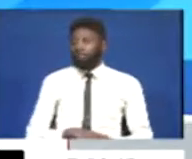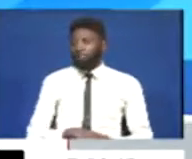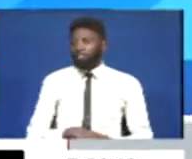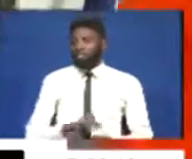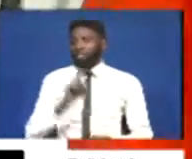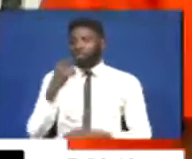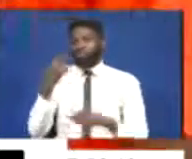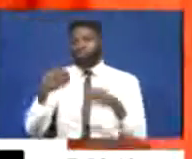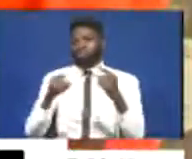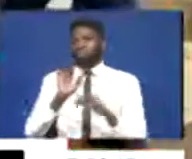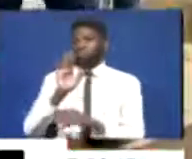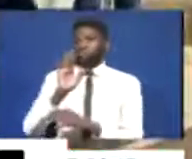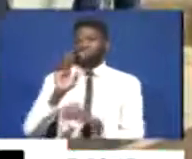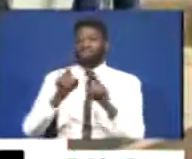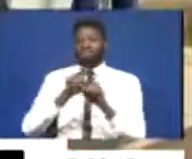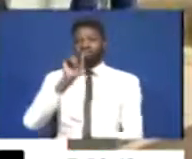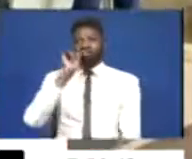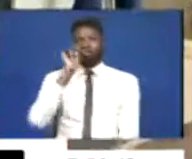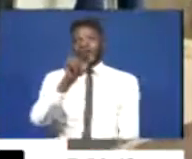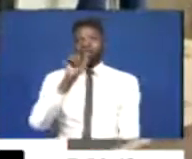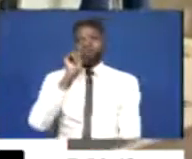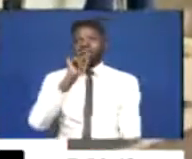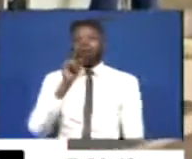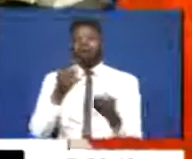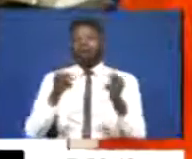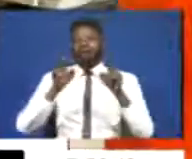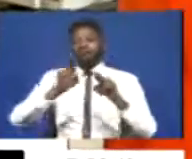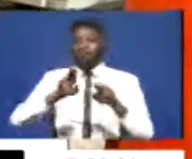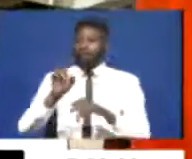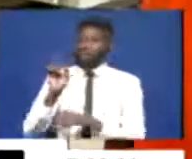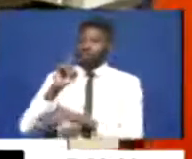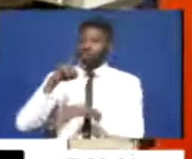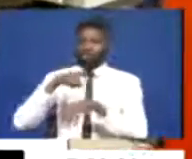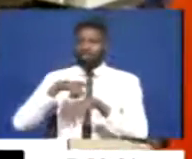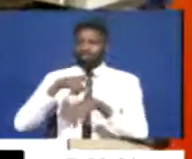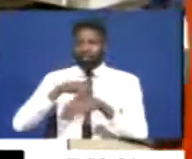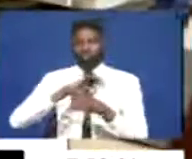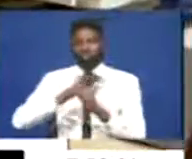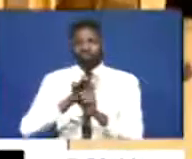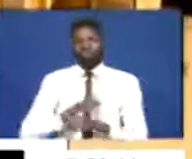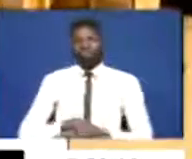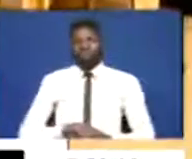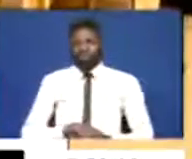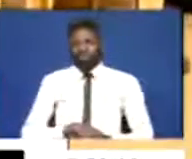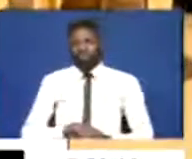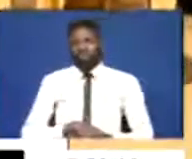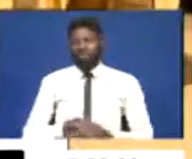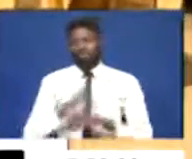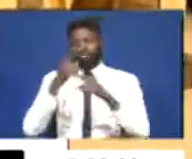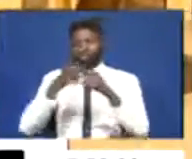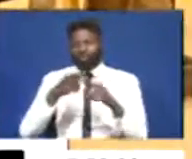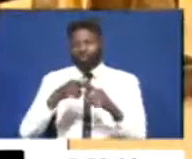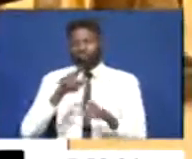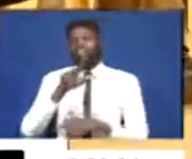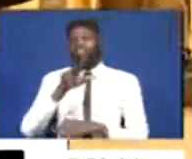ya mchezo wa Vishale kuandaliwa Nairobi baada ya janga la virusi vya corona. Jumla ya timu 30 zilishiriki katika mashindano hayo ya